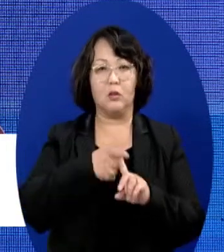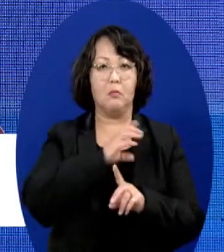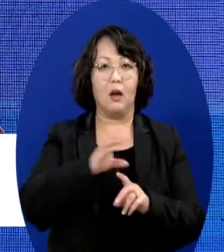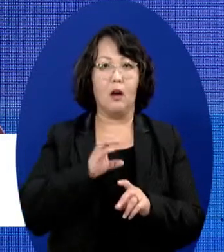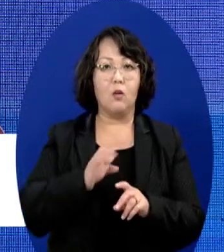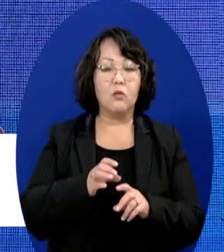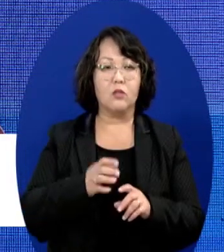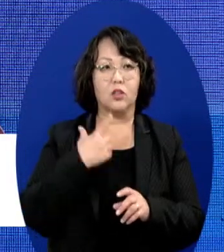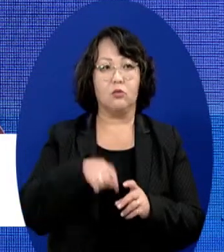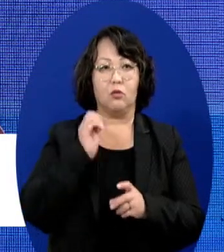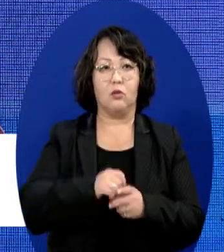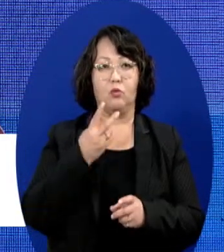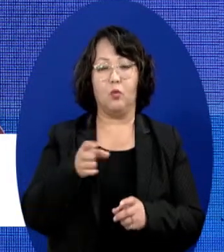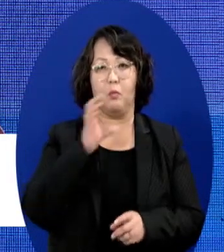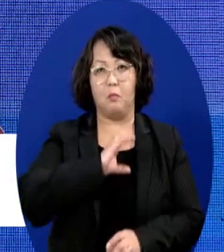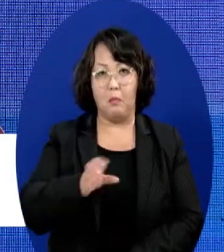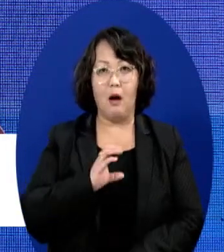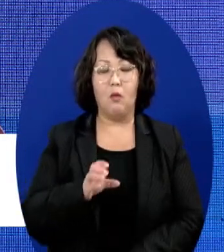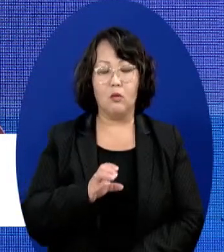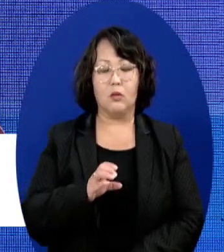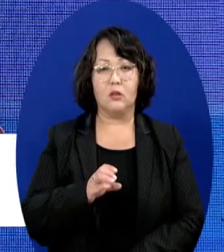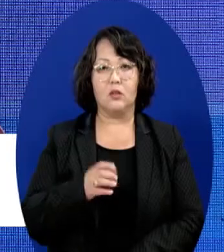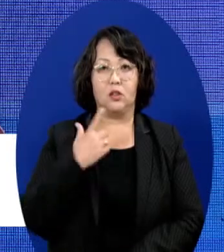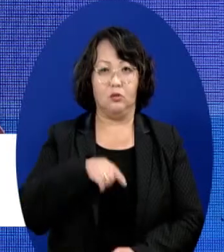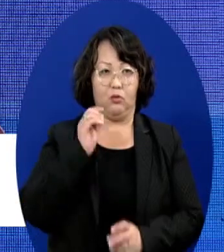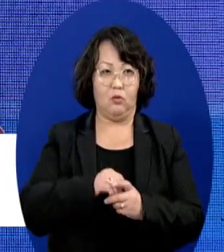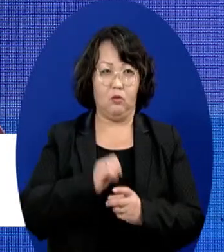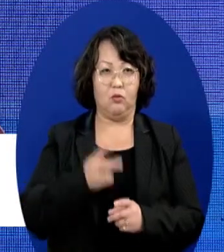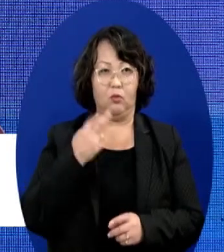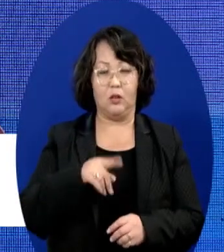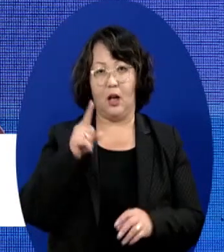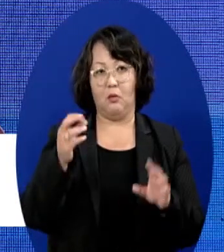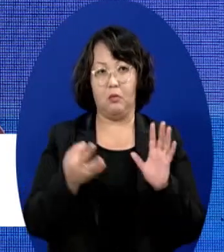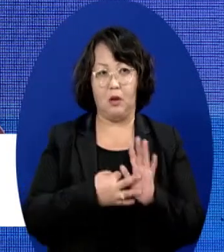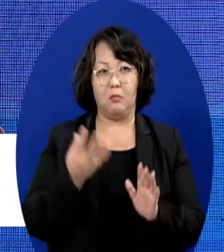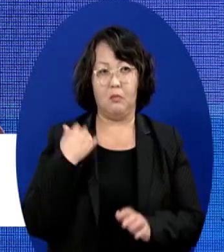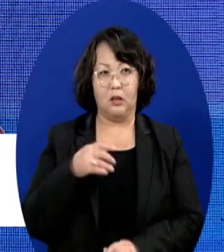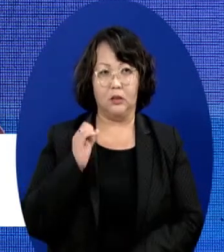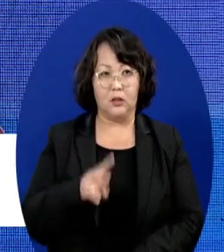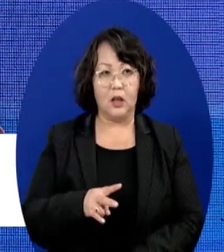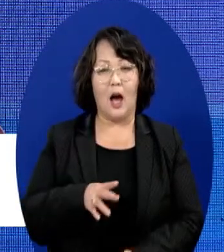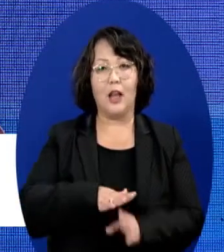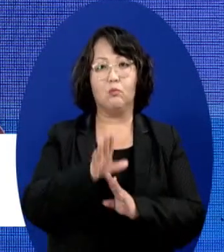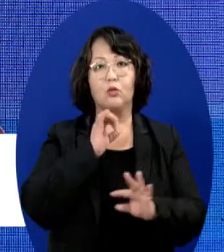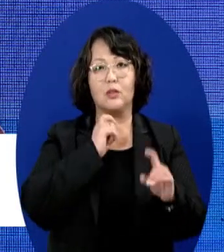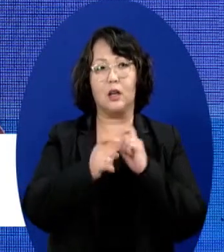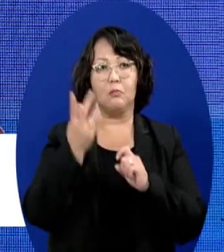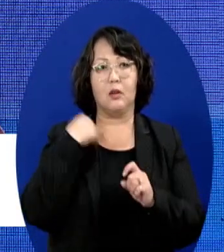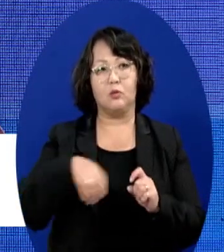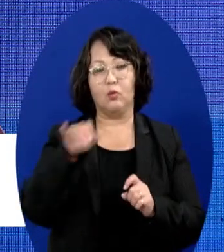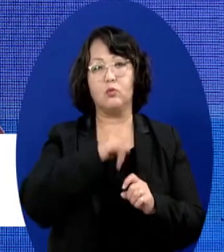элсэн төдийгүй нэгдсэн үндэсний байгууллагын байгууллагад элсэх үед 18 байсан дипломат харилцаатай улсын тоо